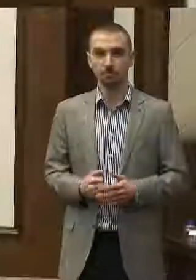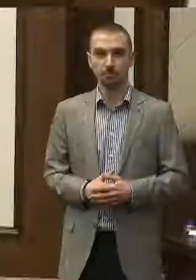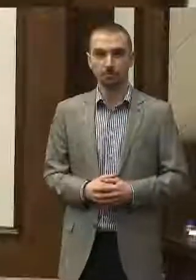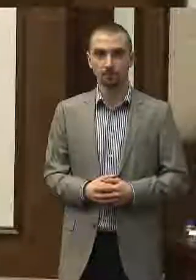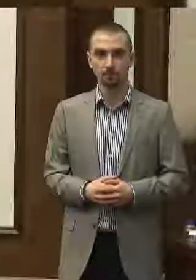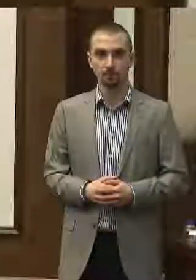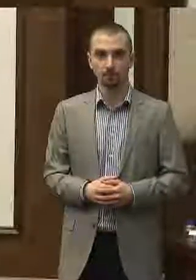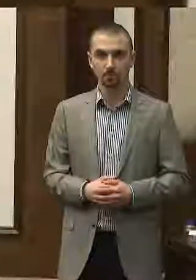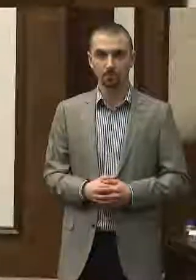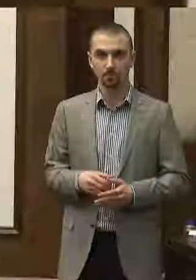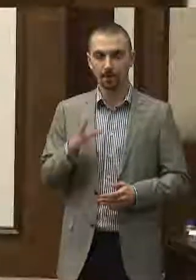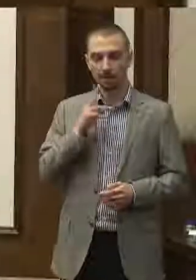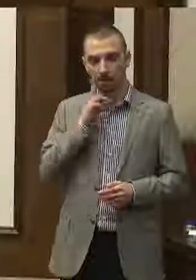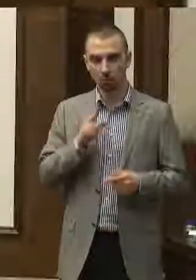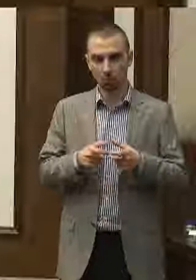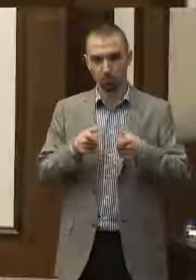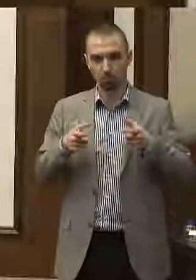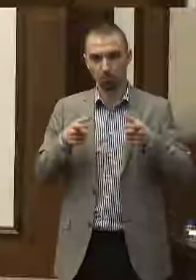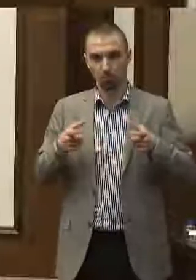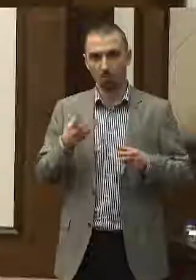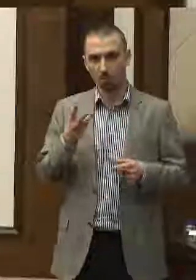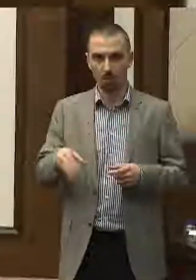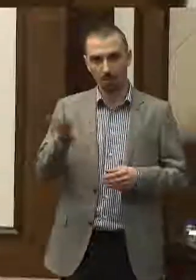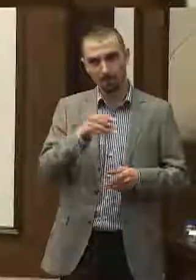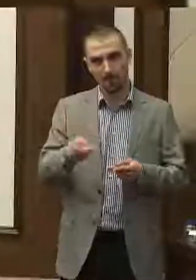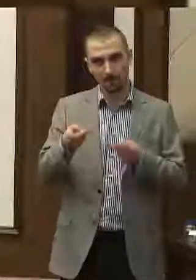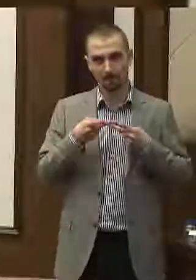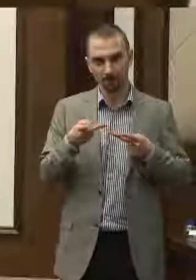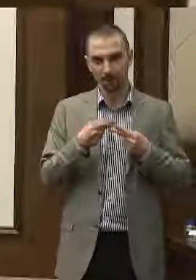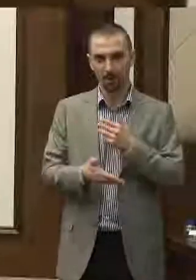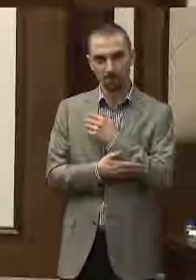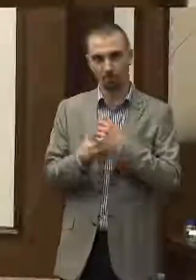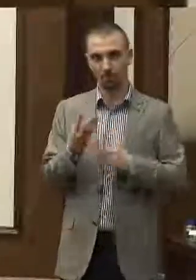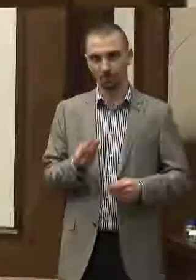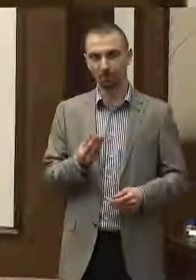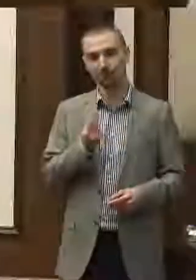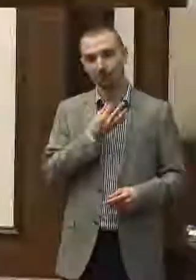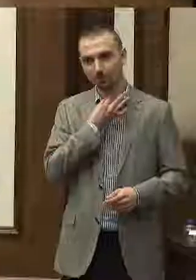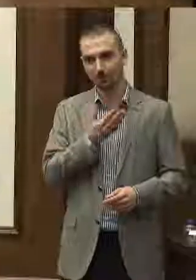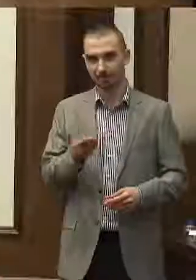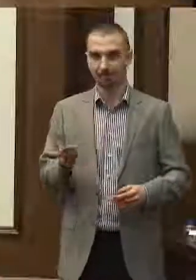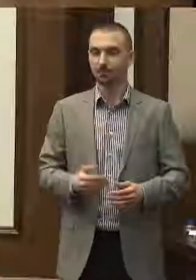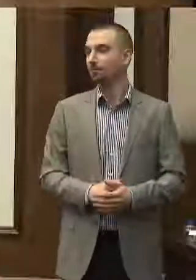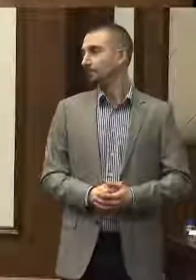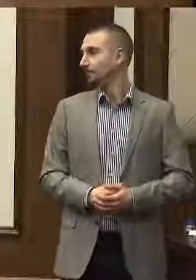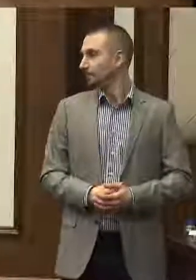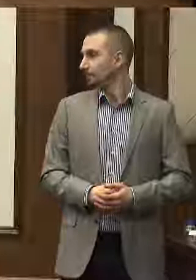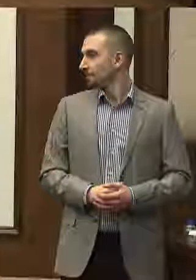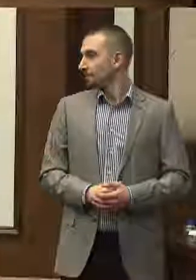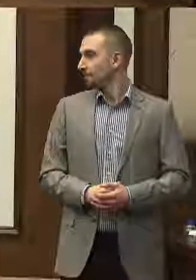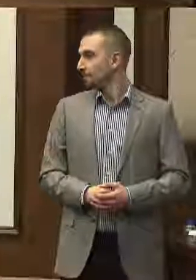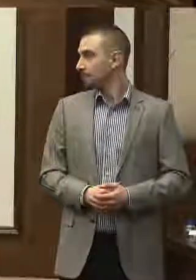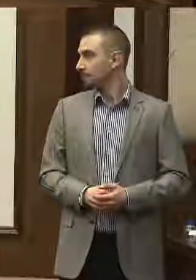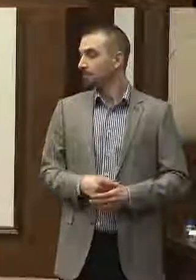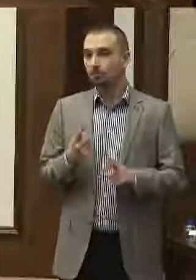kitap kütüphanemizin zenginleşmesi adına okumaya davet ediyorum. Teşekkür ederim. Başkanım, teşekkür ediyoruz. Bir